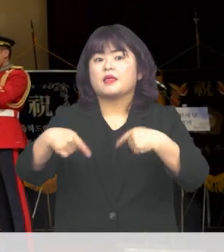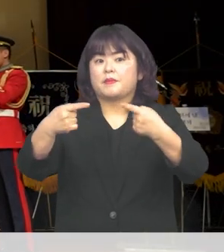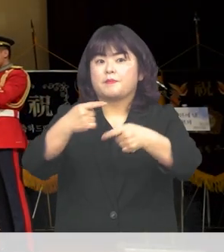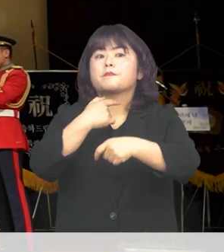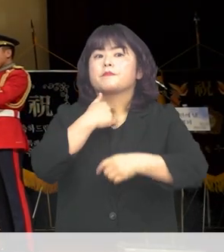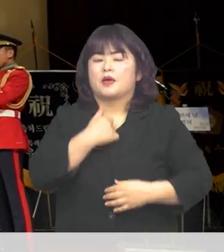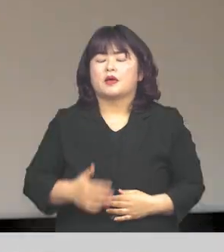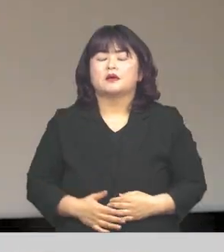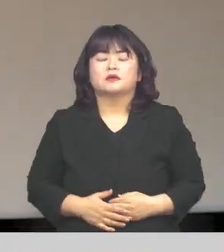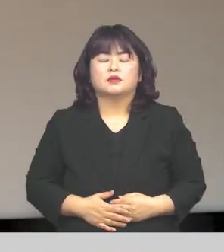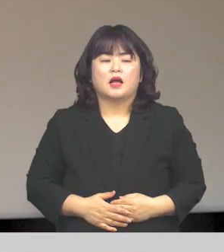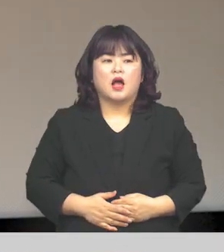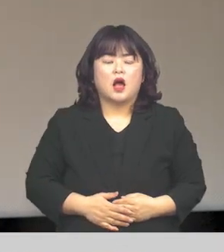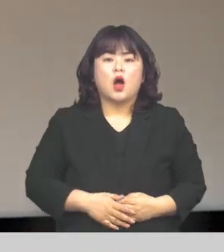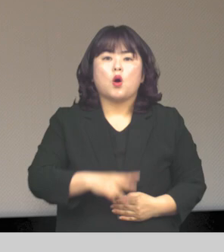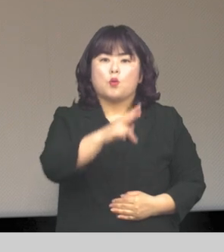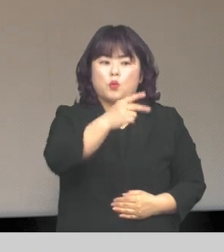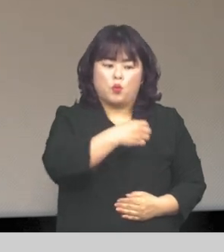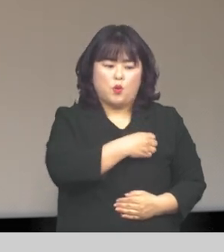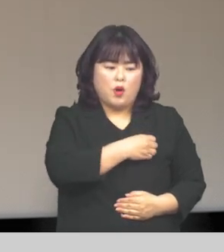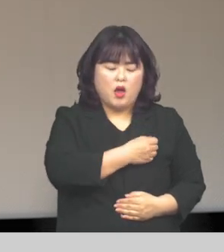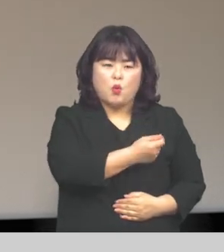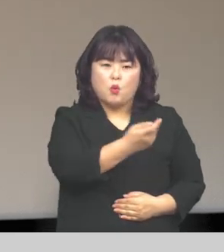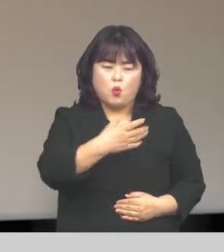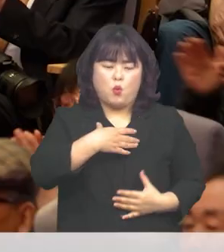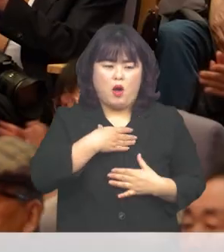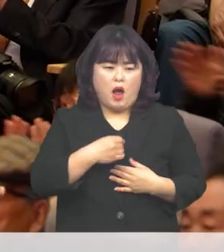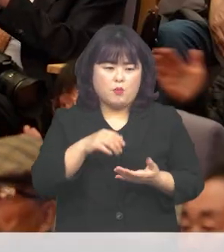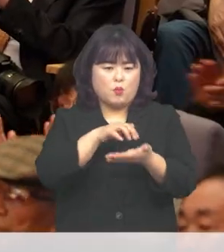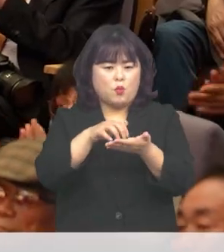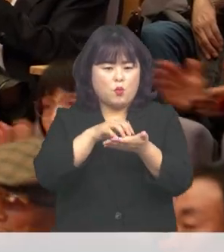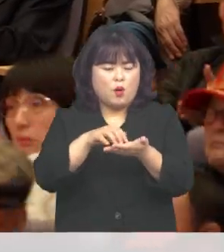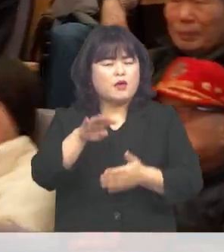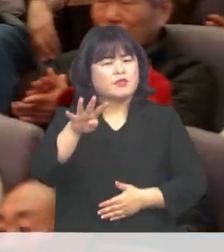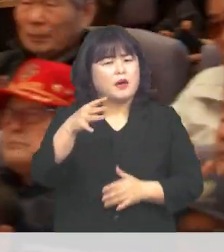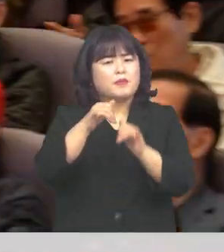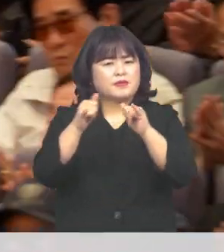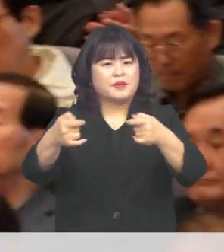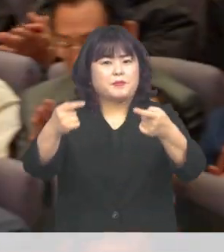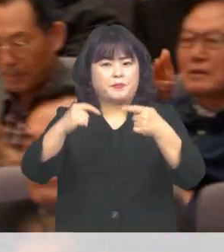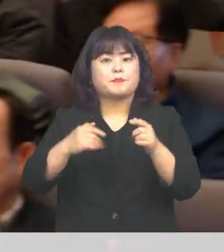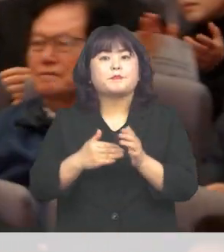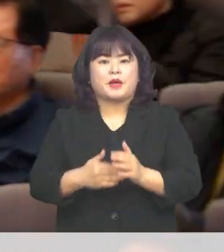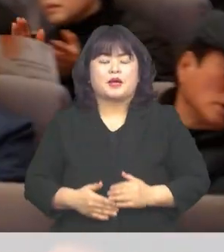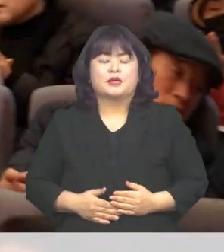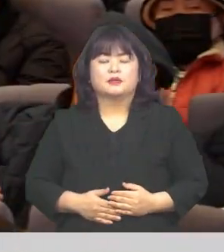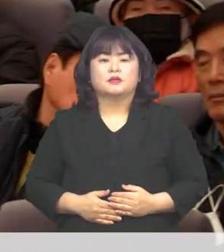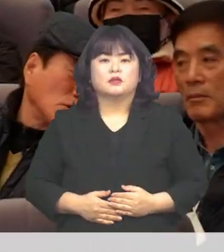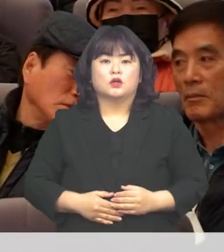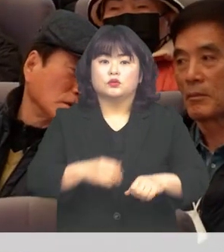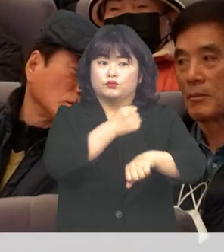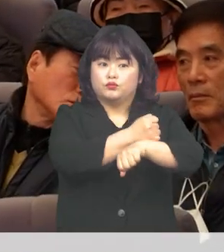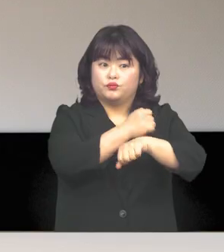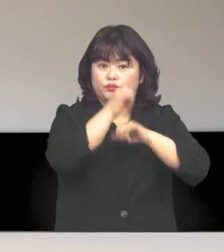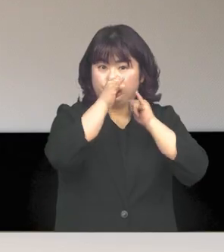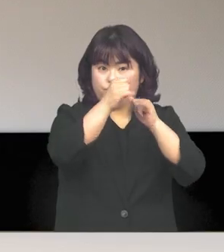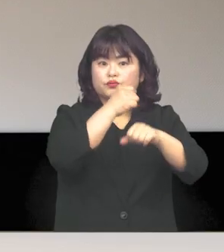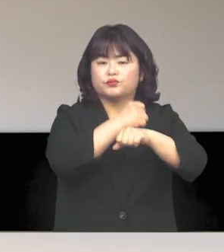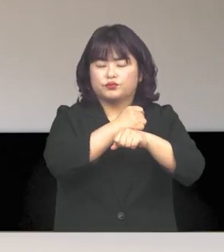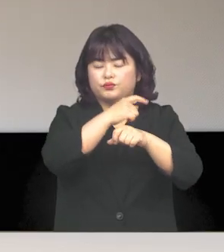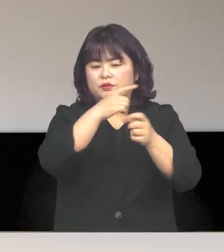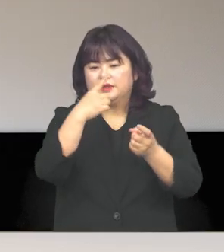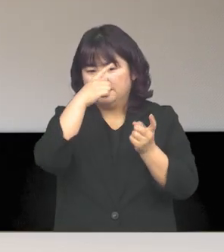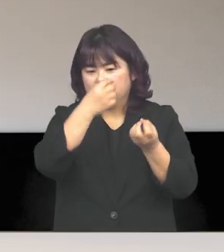이상일 용인특례시장과 향군회원, 보훈 안보단체 회원 400여 명이 참석했습니다. 행사는 유공자